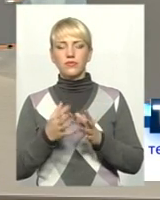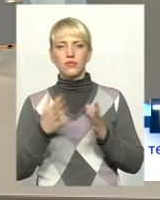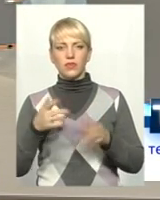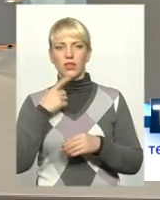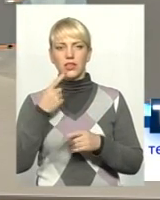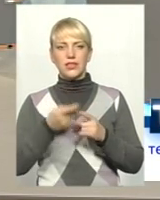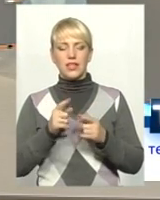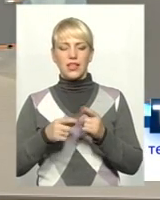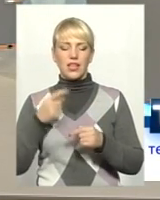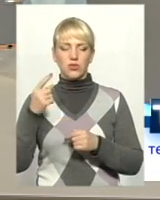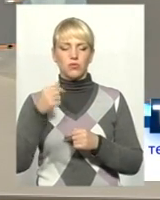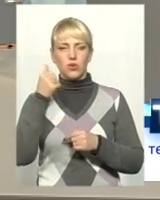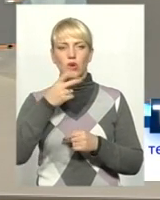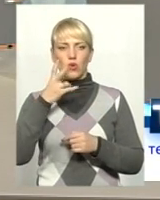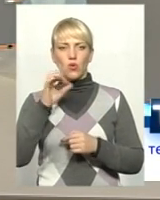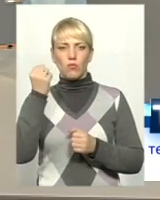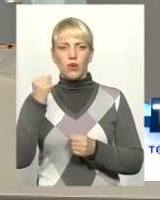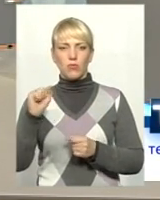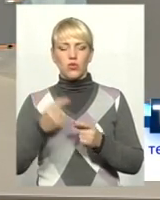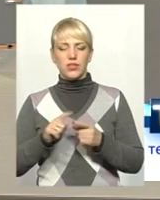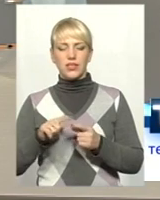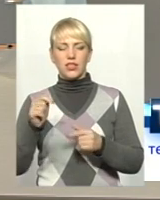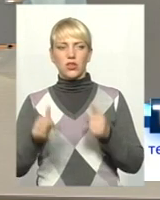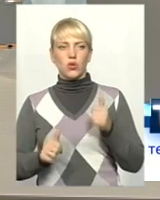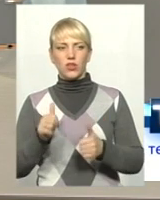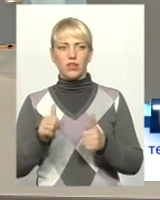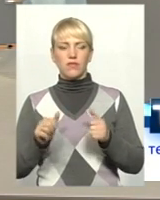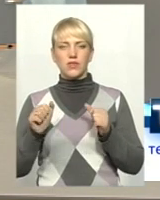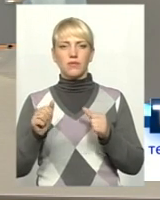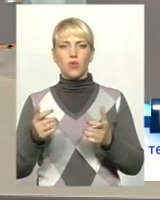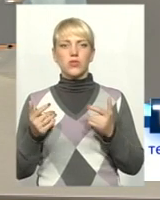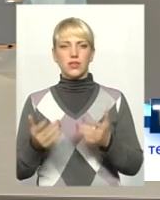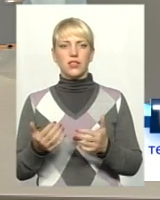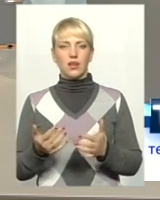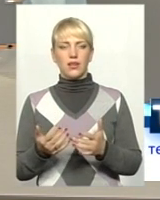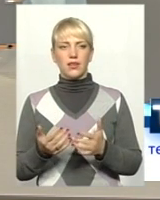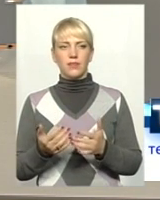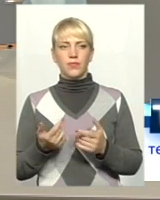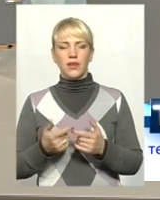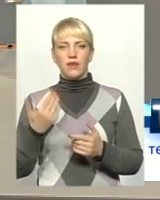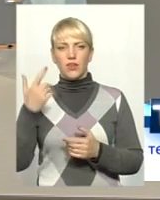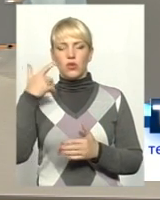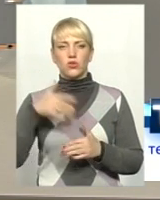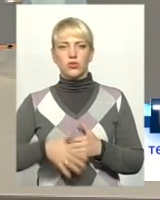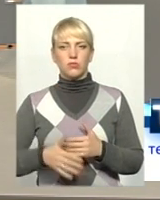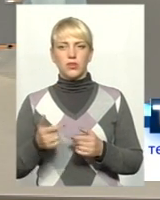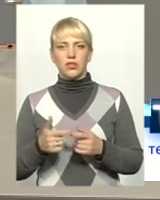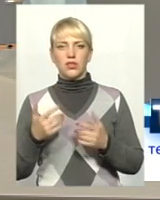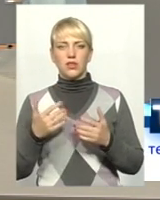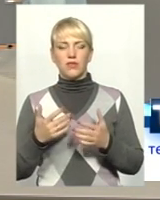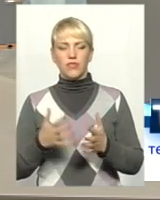не наступного року, але переможець цих торгів, постільки, ви розумієте, наскільки він